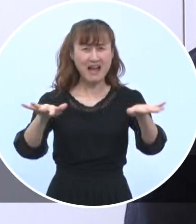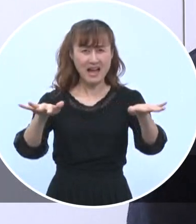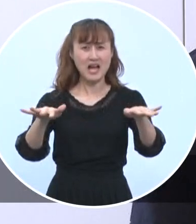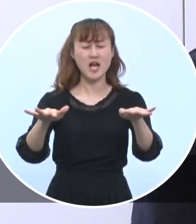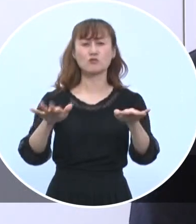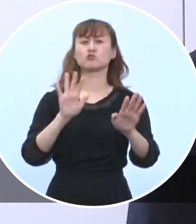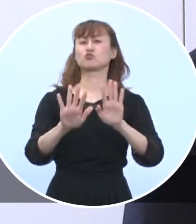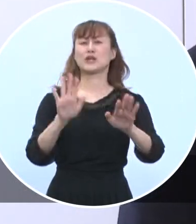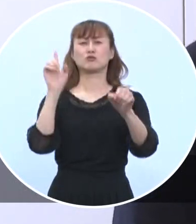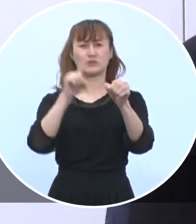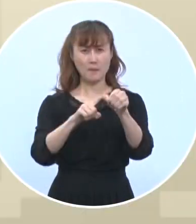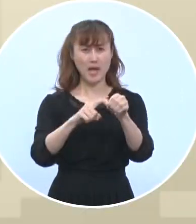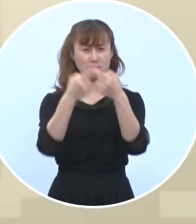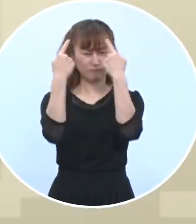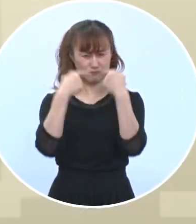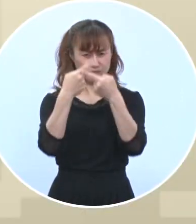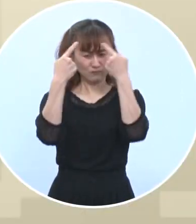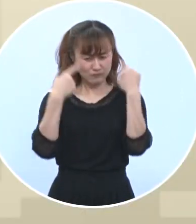があります。